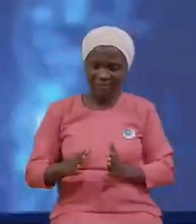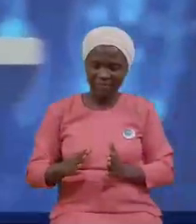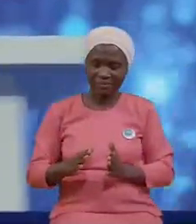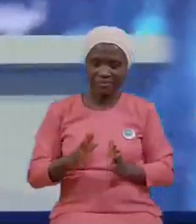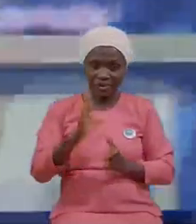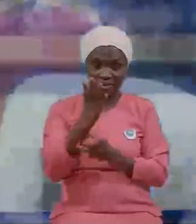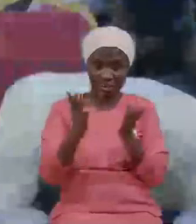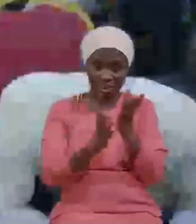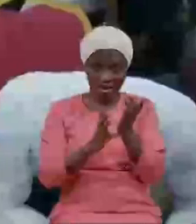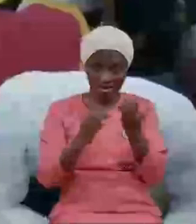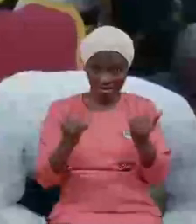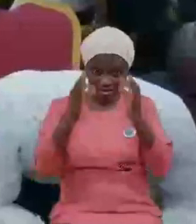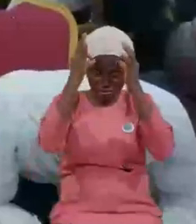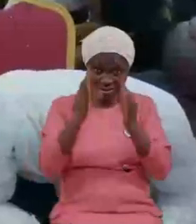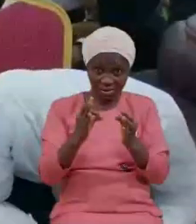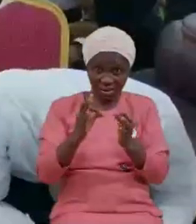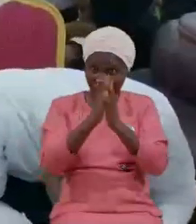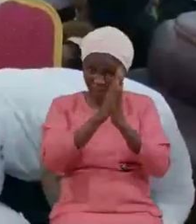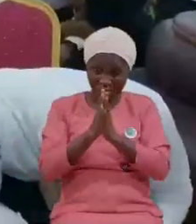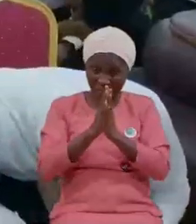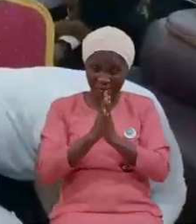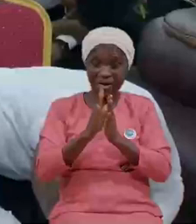Lève la main, dit Seigneur, me voici, je suis là.